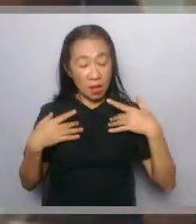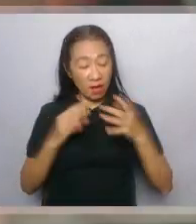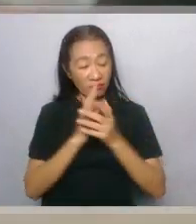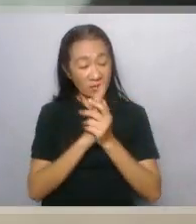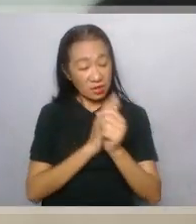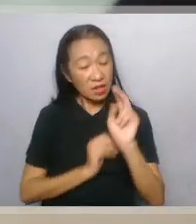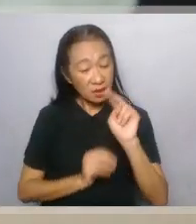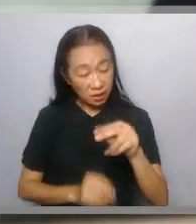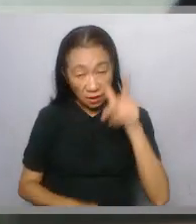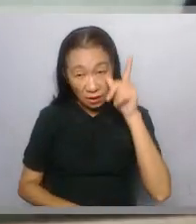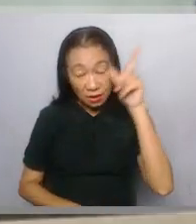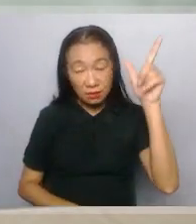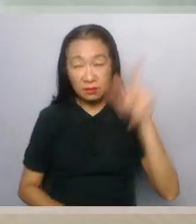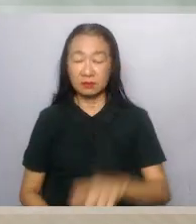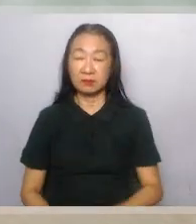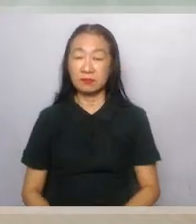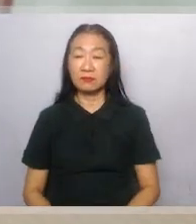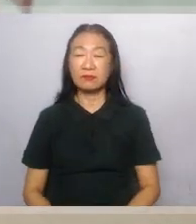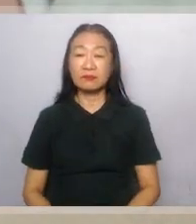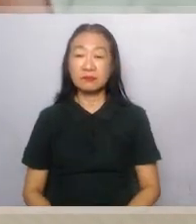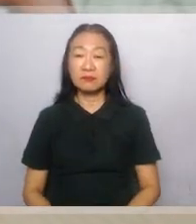life skills na kailangan niya.